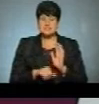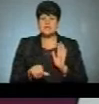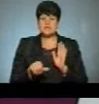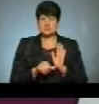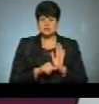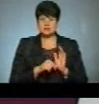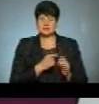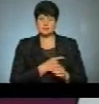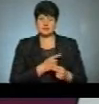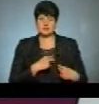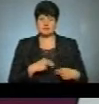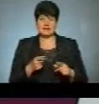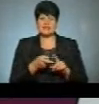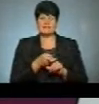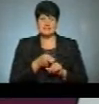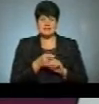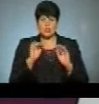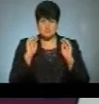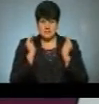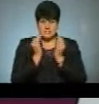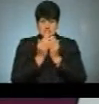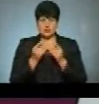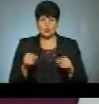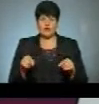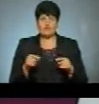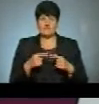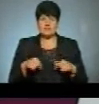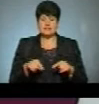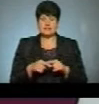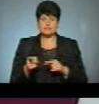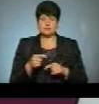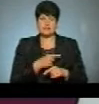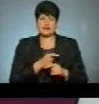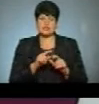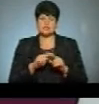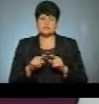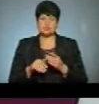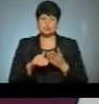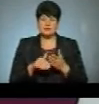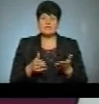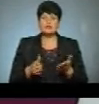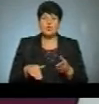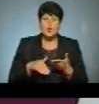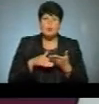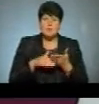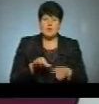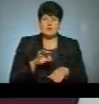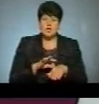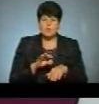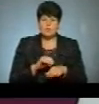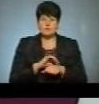66 медпрацівників інфекційного та реанімаційного відділень Тернопільської лікарні швидкої допомоги, які допомагали хворим на коронавірус